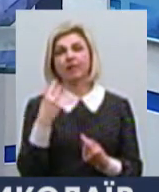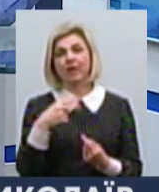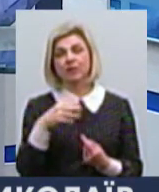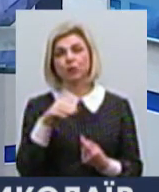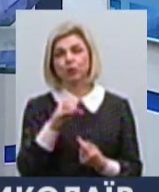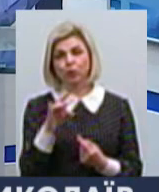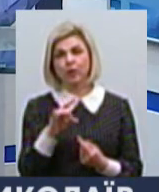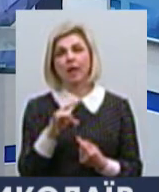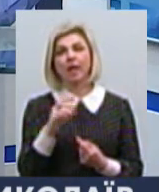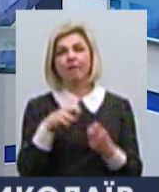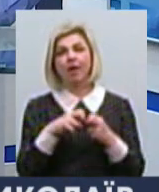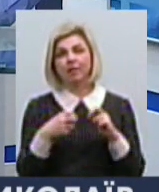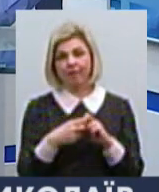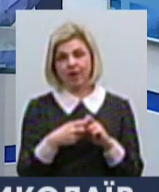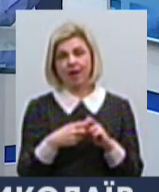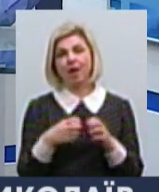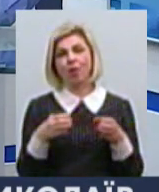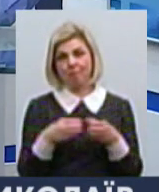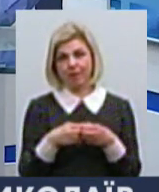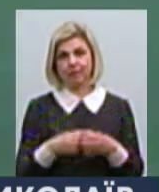турі стало Івано-Франківське Прикарпаття.